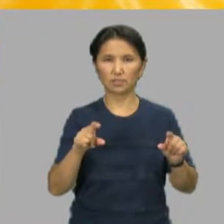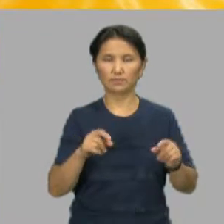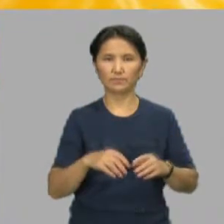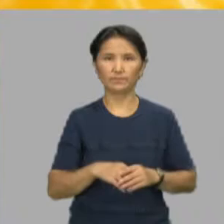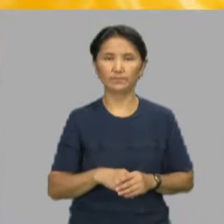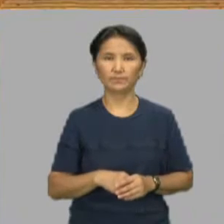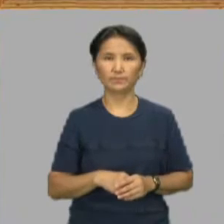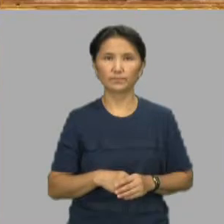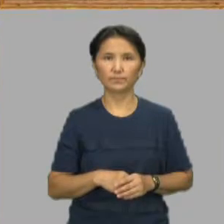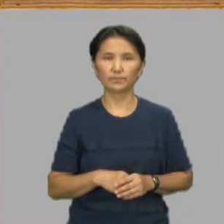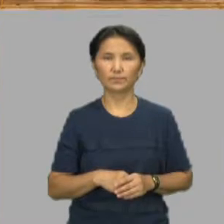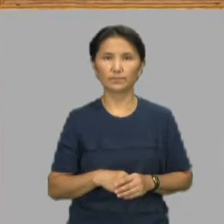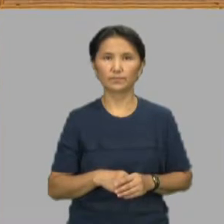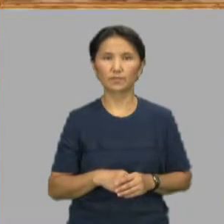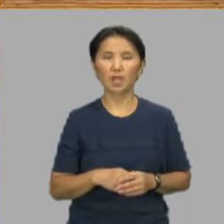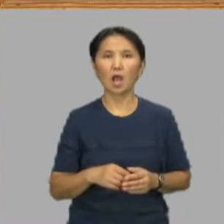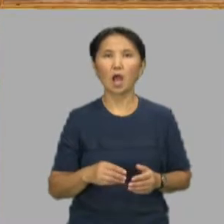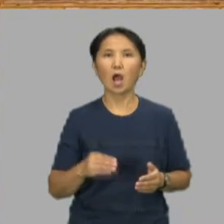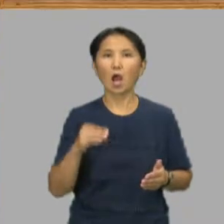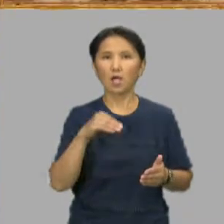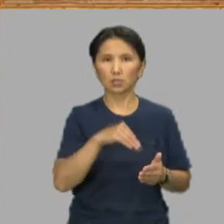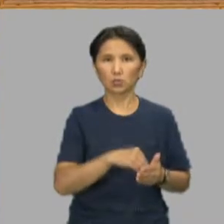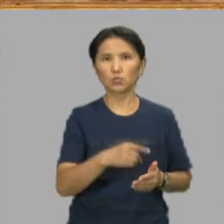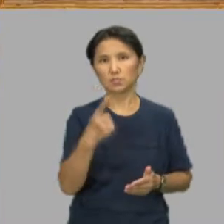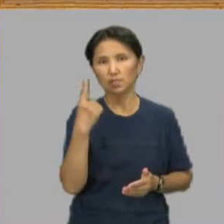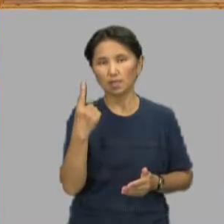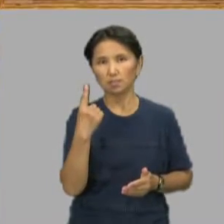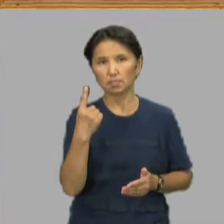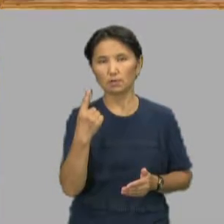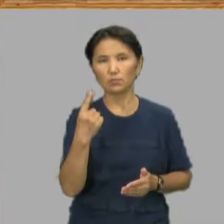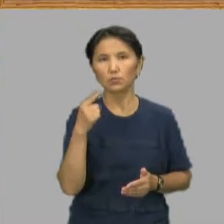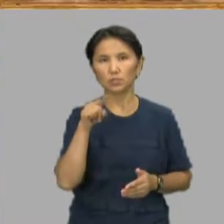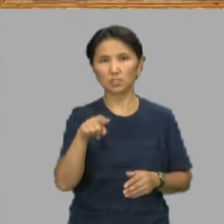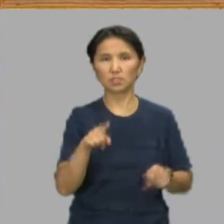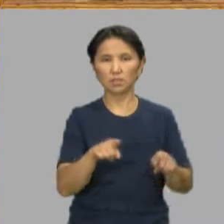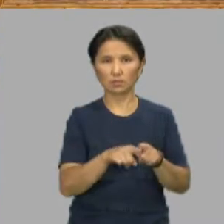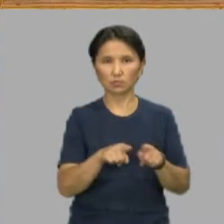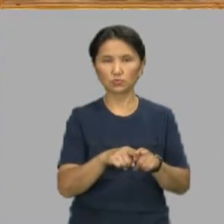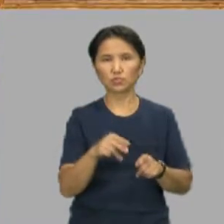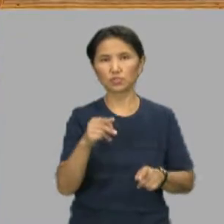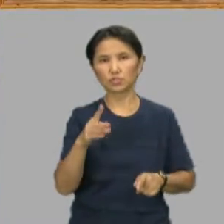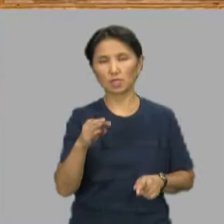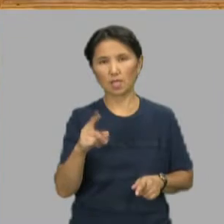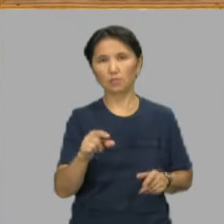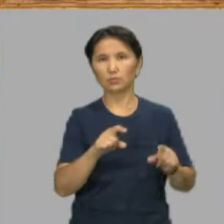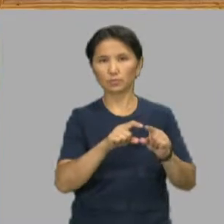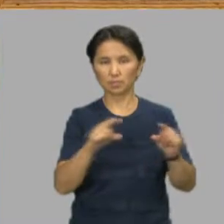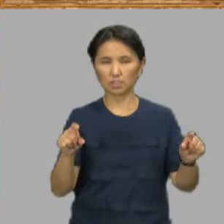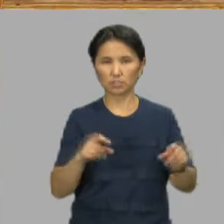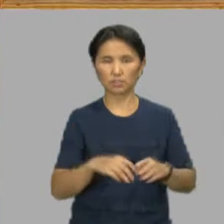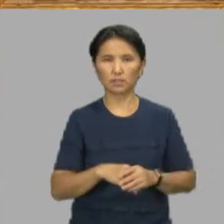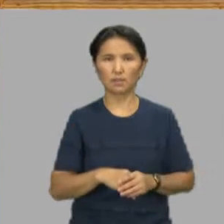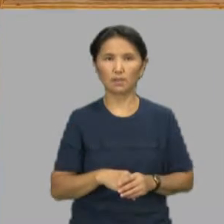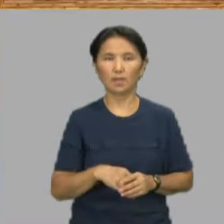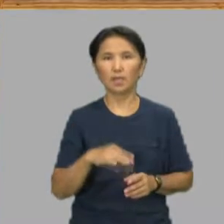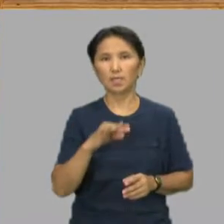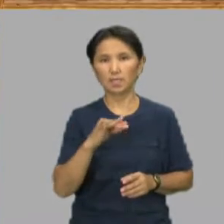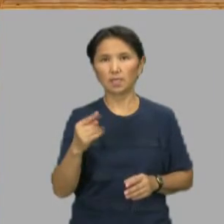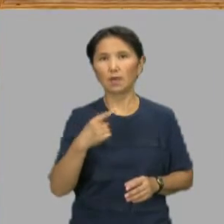предложения, относятся к одному и тому же члену предложения